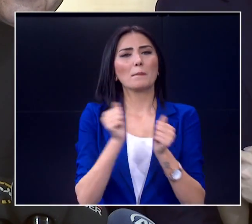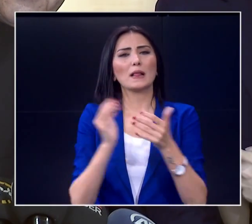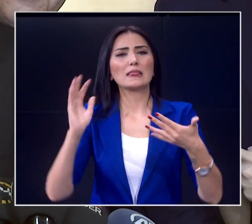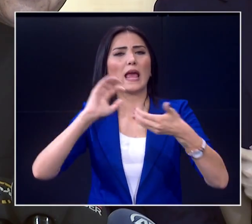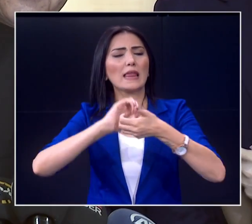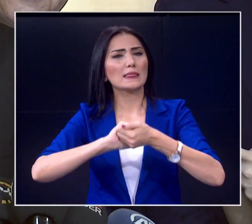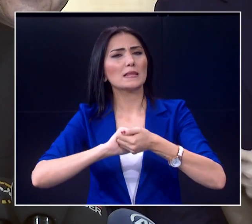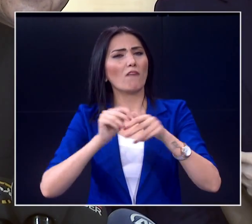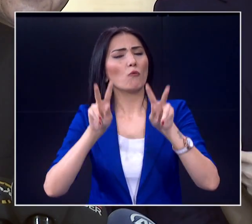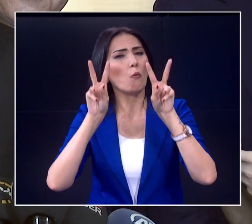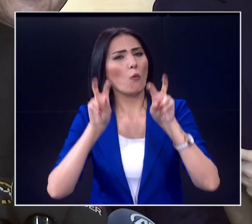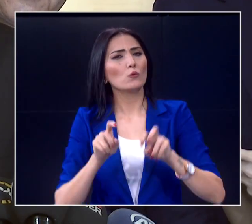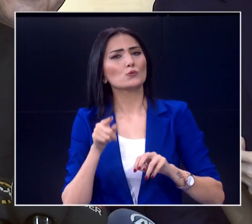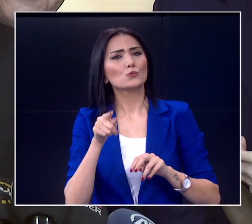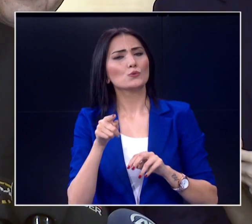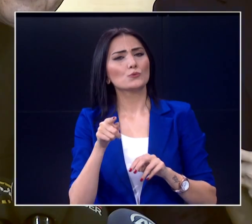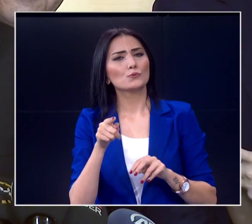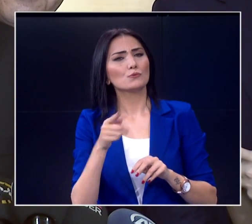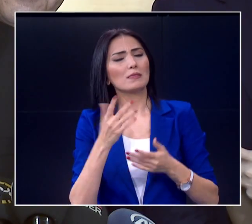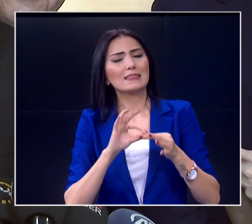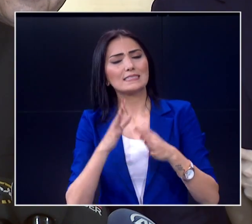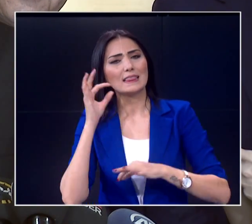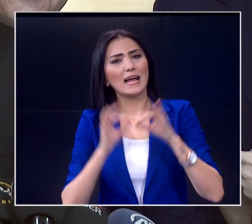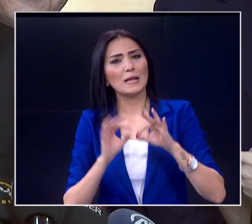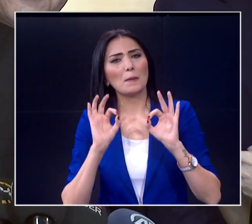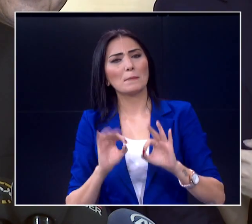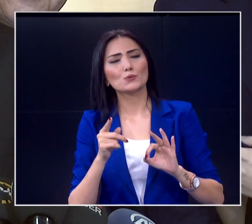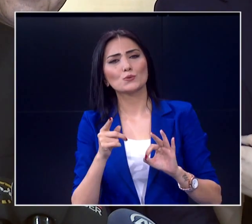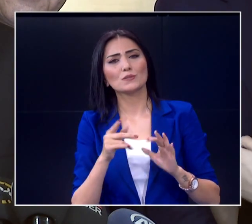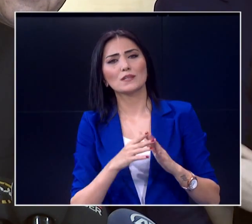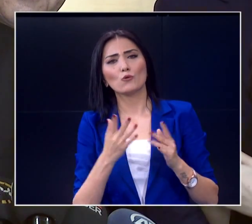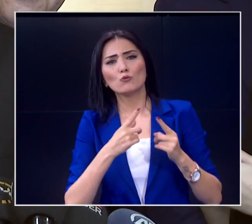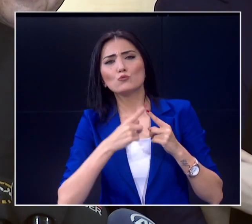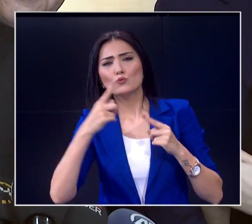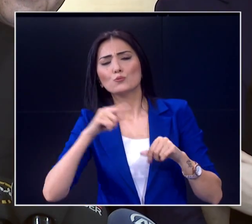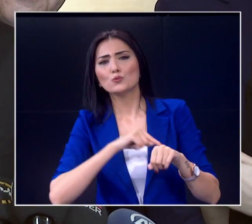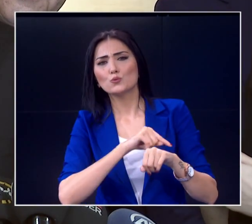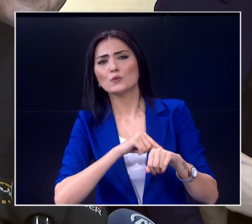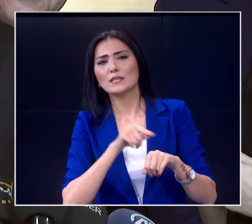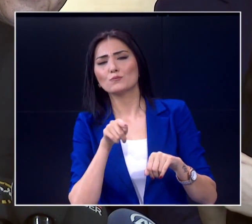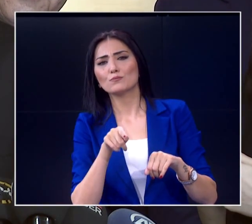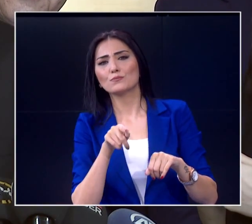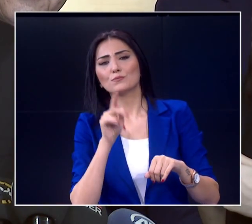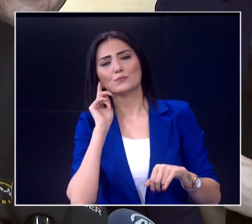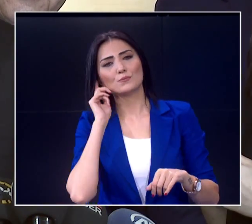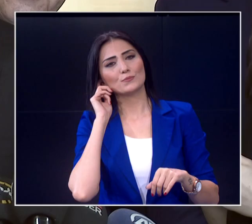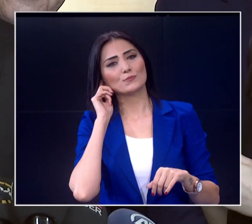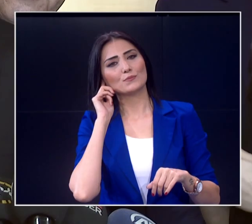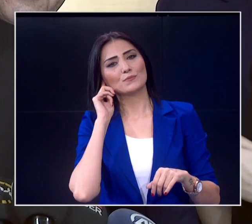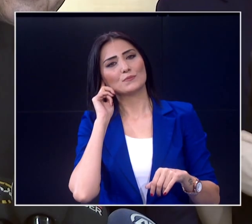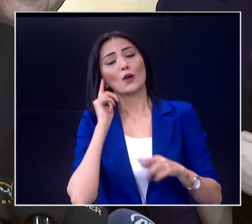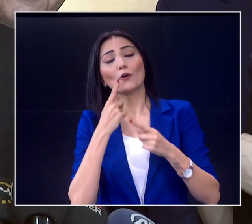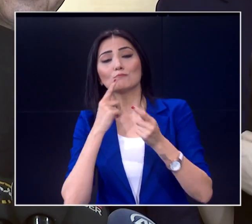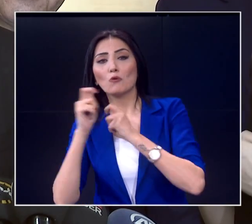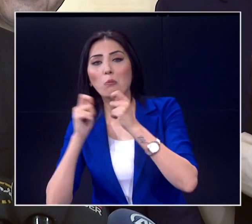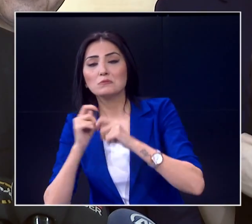araya gelecektir. Görüşme öncesi nasıl değerlendirilir? Başlayacağız ödersiniz. Uzun bir süreç mi olur sizce? Görüşsünler bir